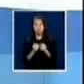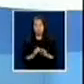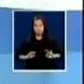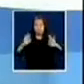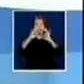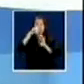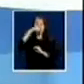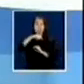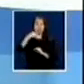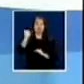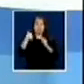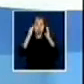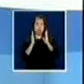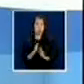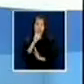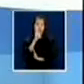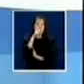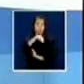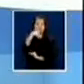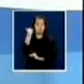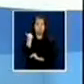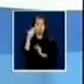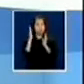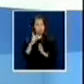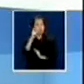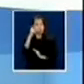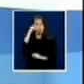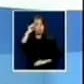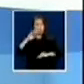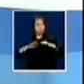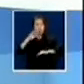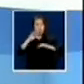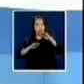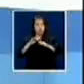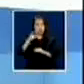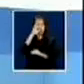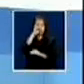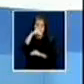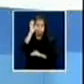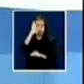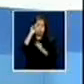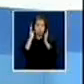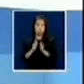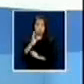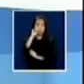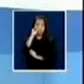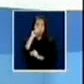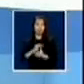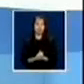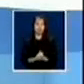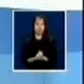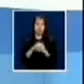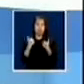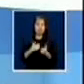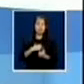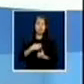การสูญเสียชีวิตเป็นจำนวนมากพอสมควรประมาณ40กว่าชีวิต ผมอยากจะ